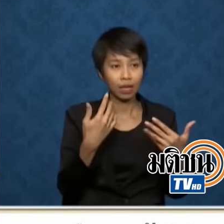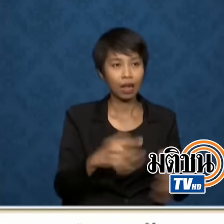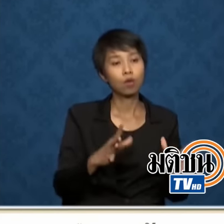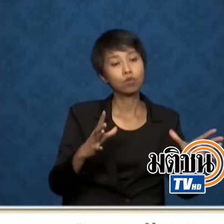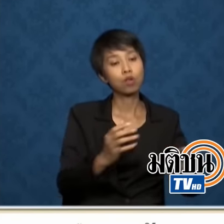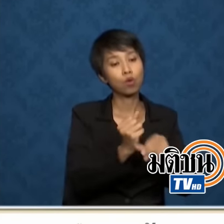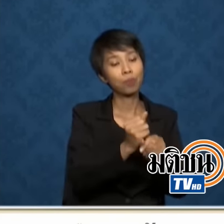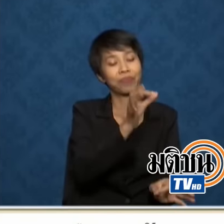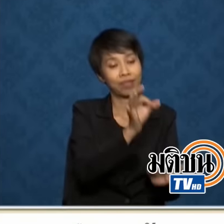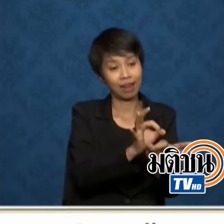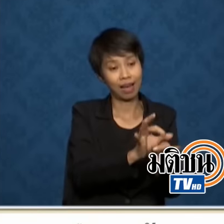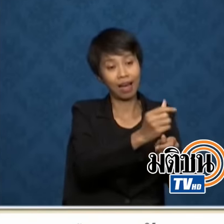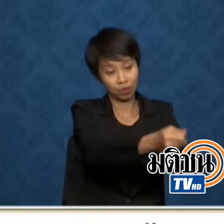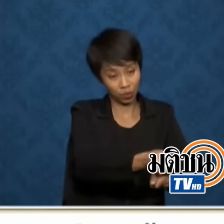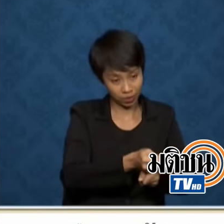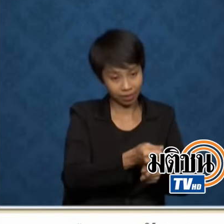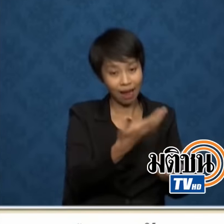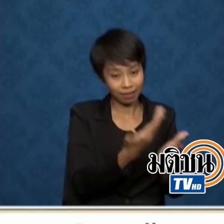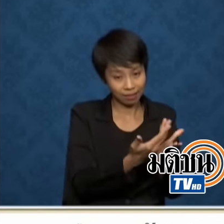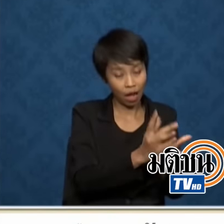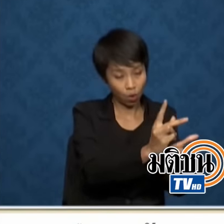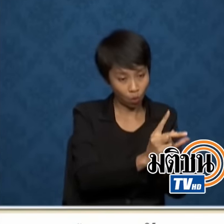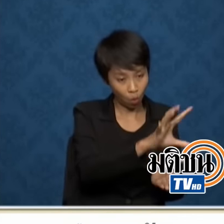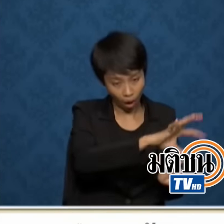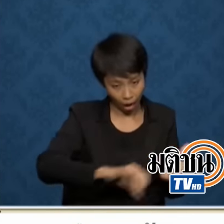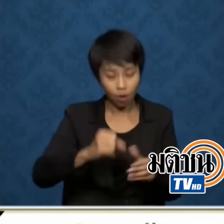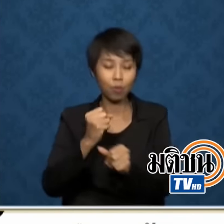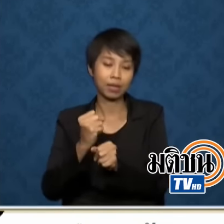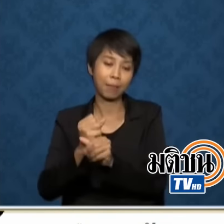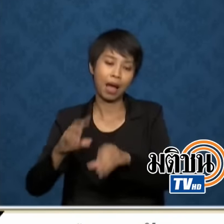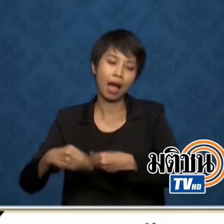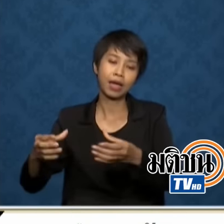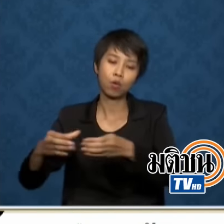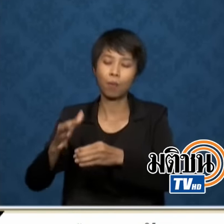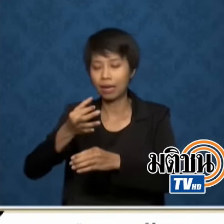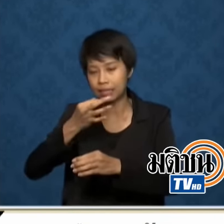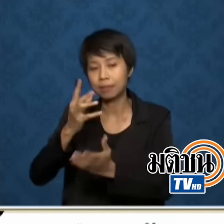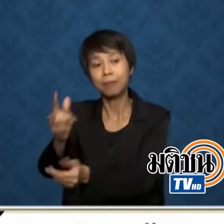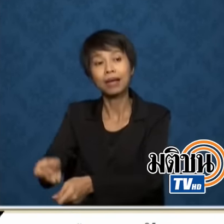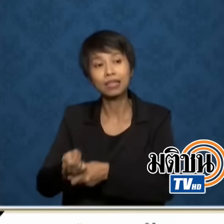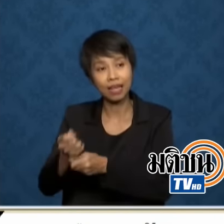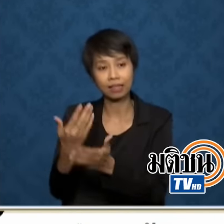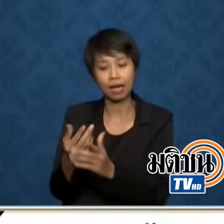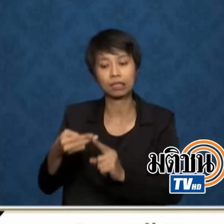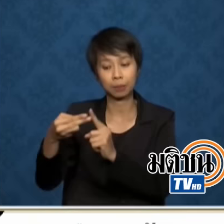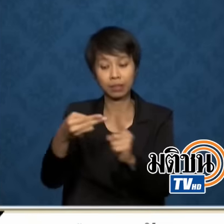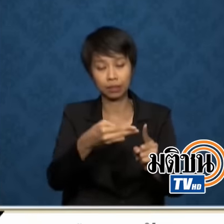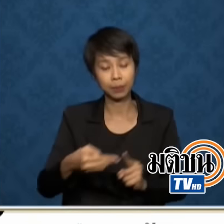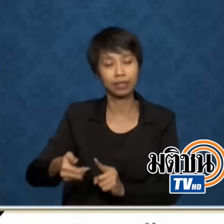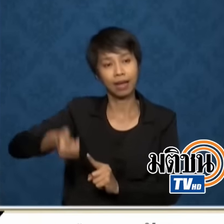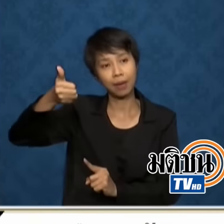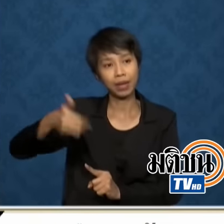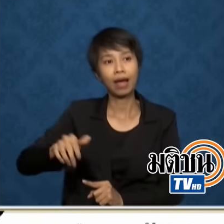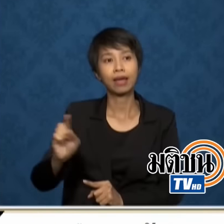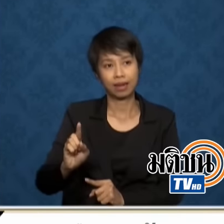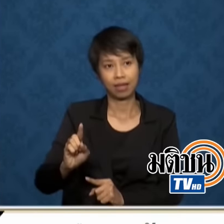ส.เนี่ยจะสามารถแจกเงินดิจิตอลเพื่อเกษตรกรได้หรือไม่นะคะแล้วก็การจะต้องเป็นในลักษณะ